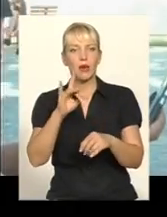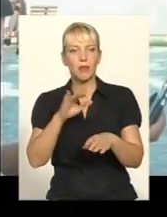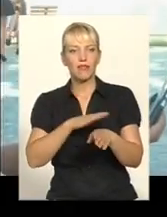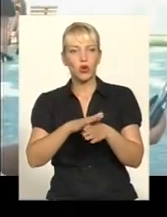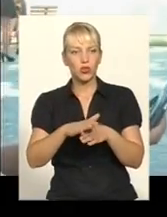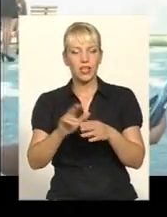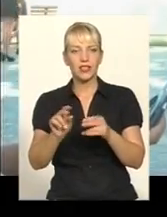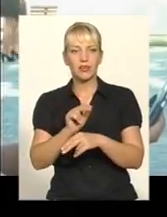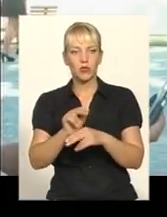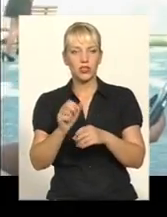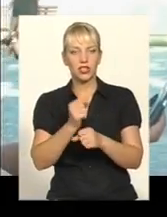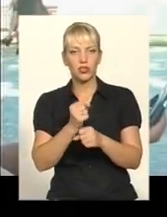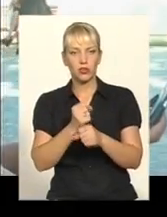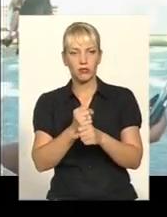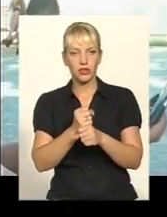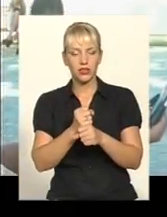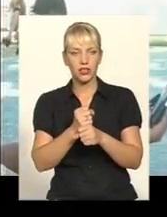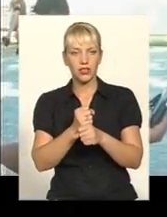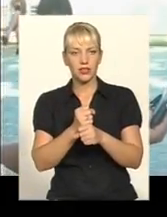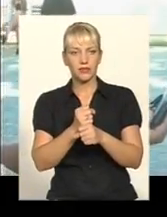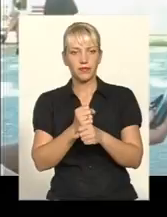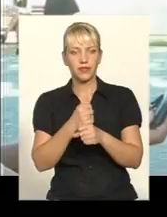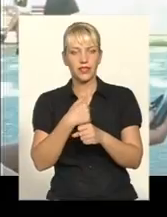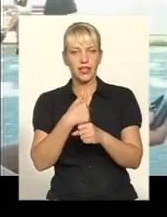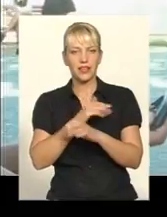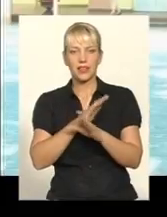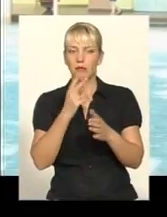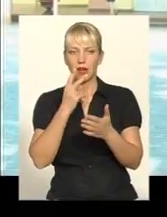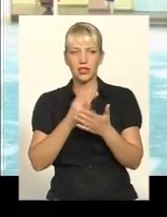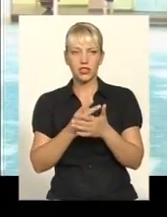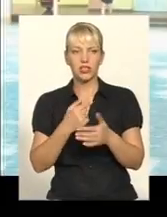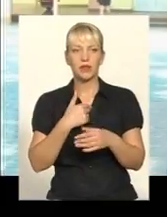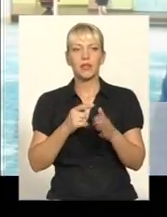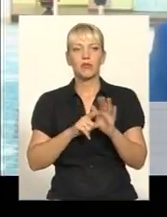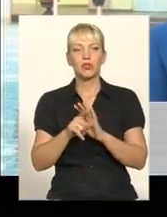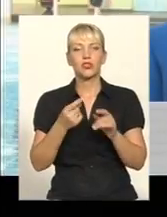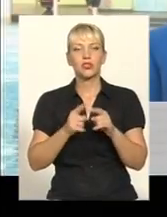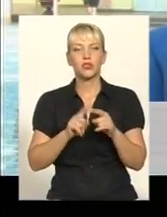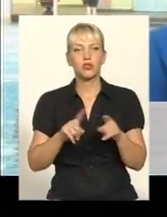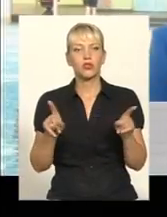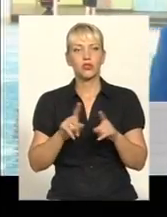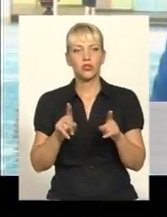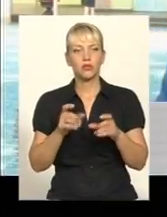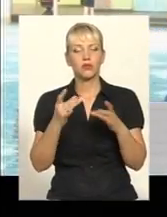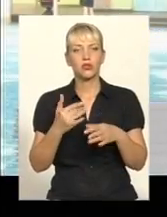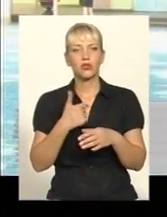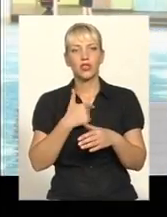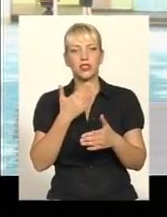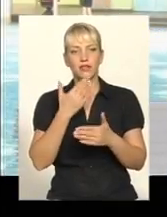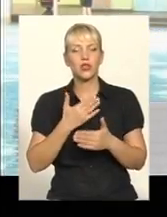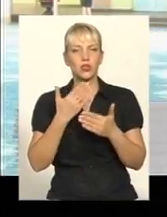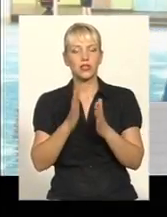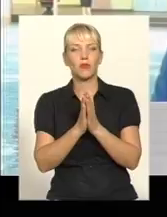ремонтних робіт, при виконанні капітального ремонту, я не бачила. Почалося все з того, що просто до нас звернулися з